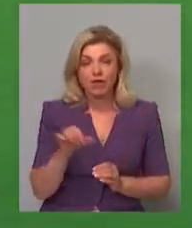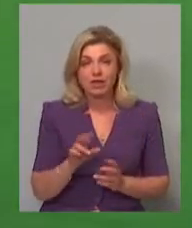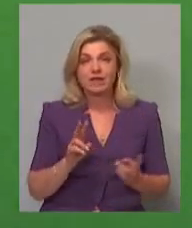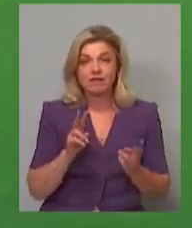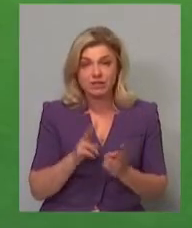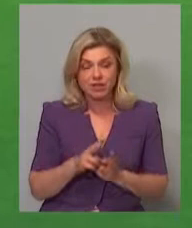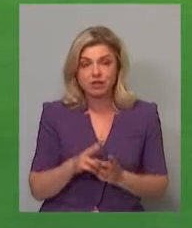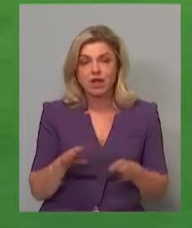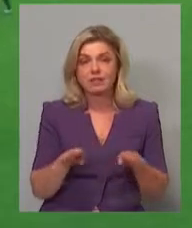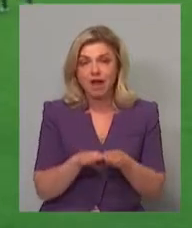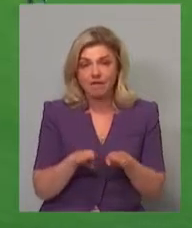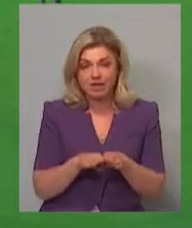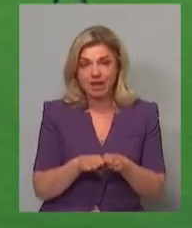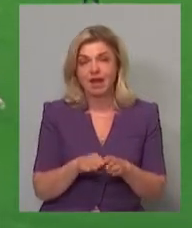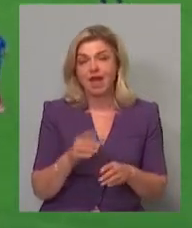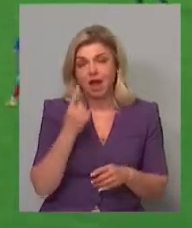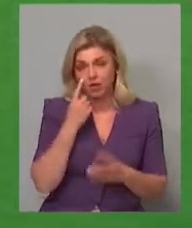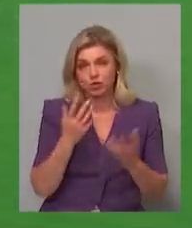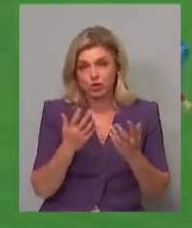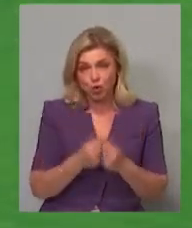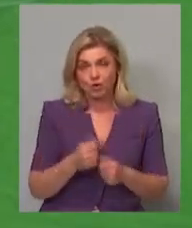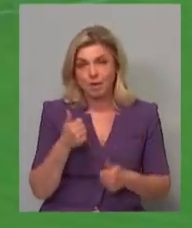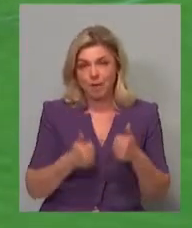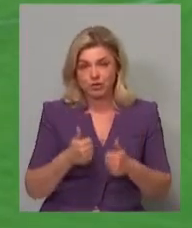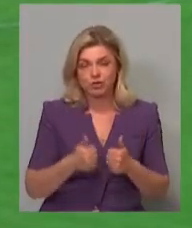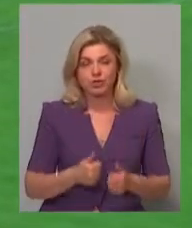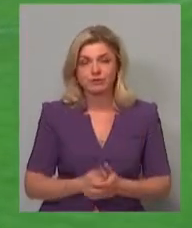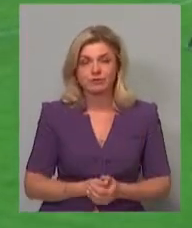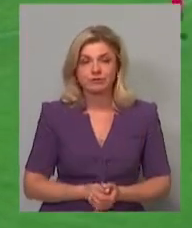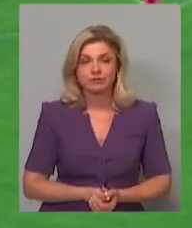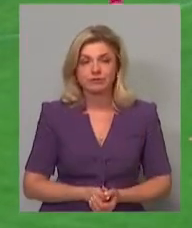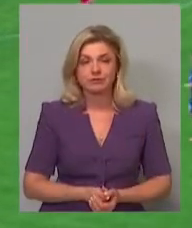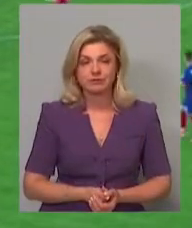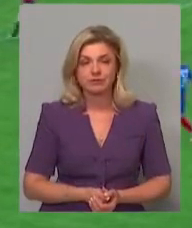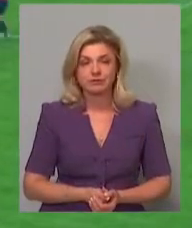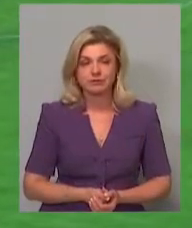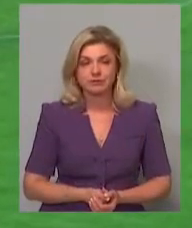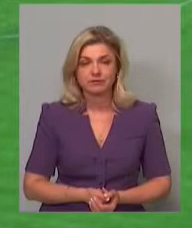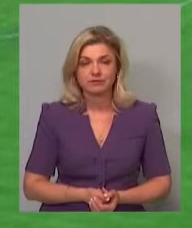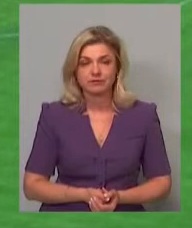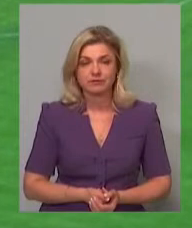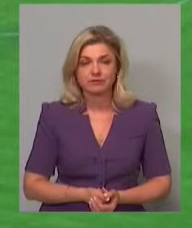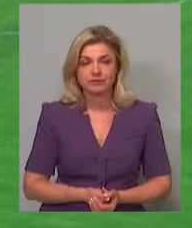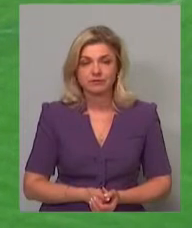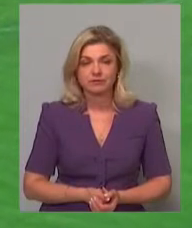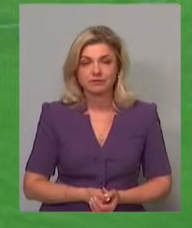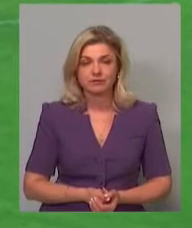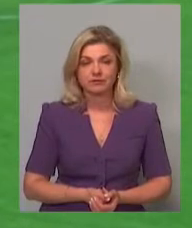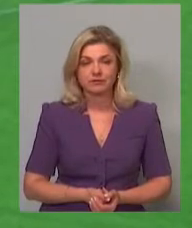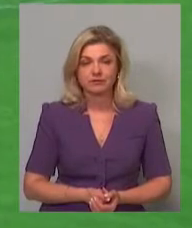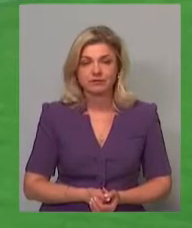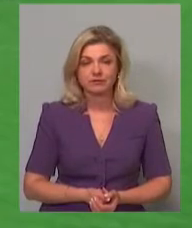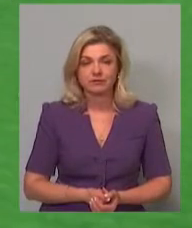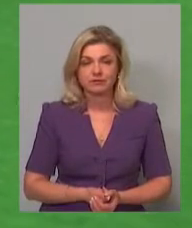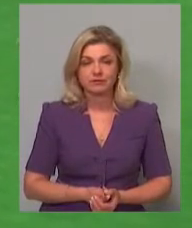господарі зрівняли рахунок у матчі. Голкіпер «Корабелів» Амір Агаларов відбив м'яч перед собою, півзахисник «Агробізнесу» Іван Когут